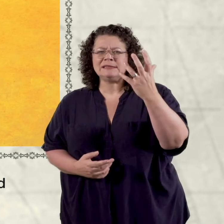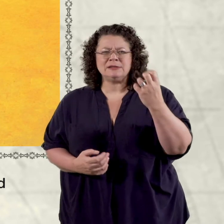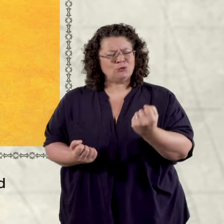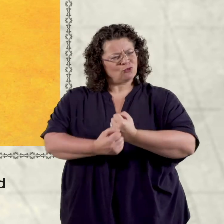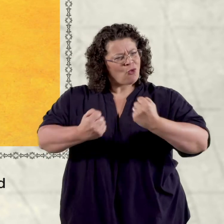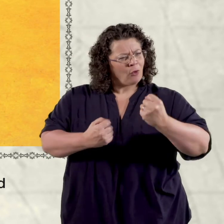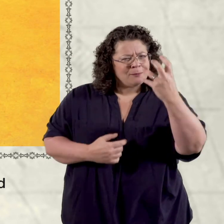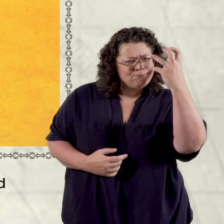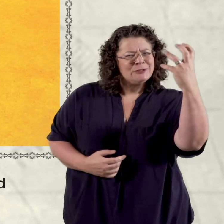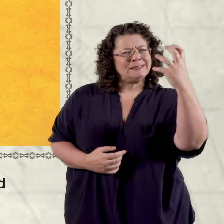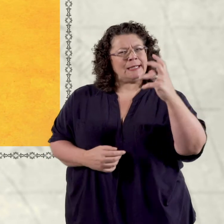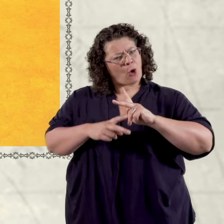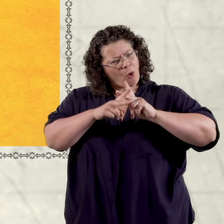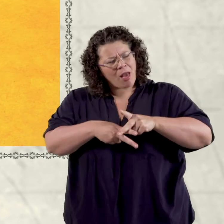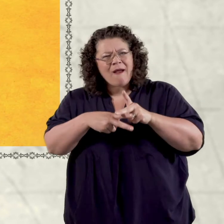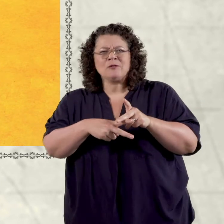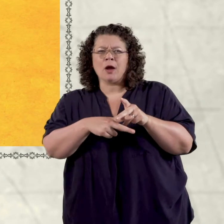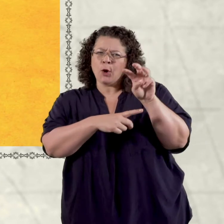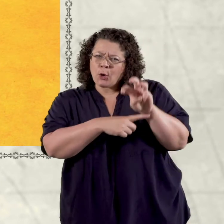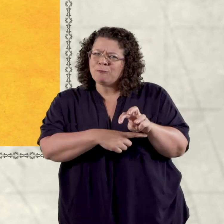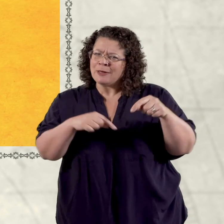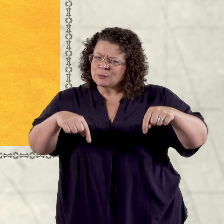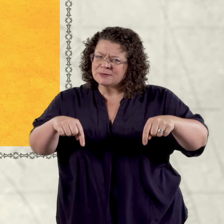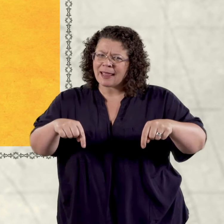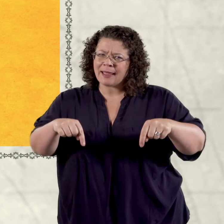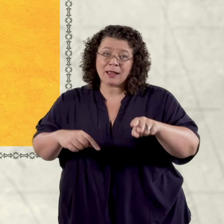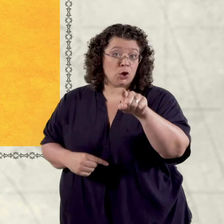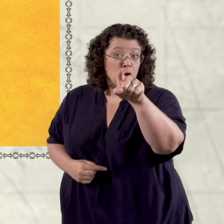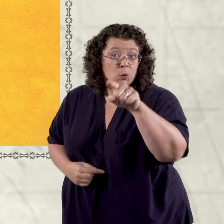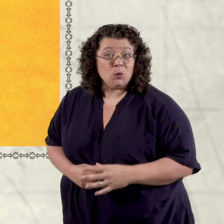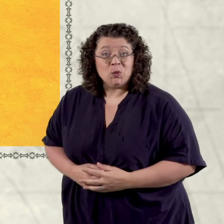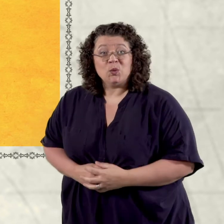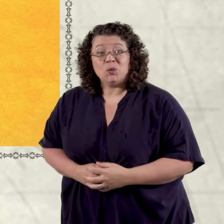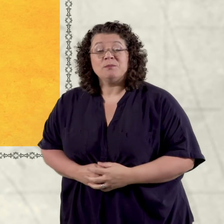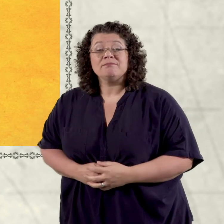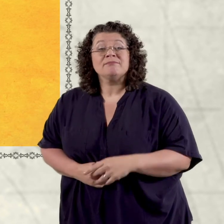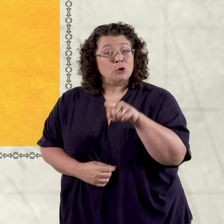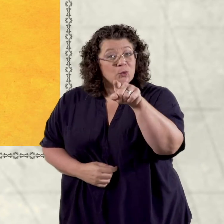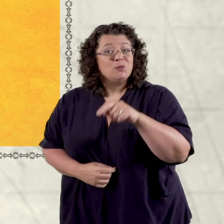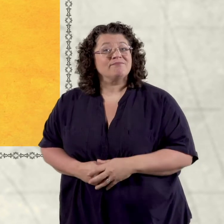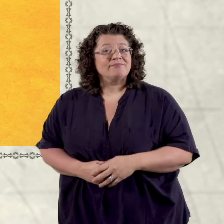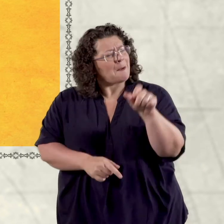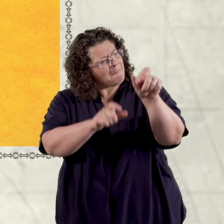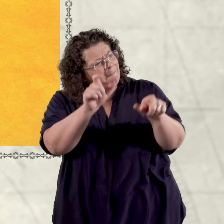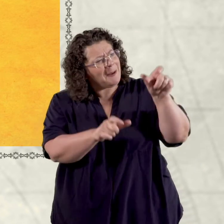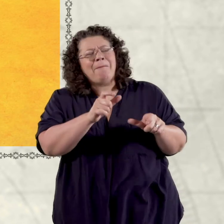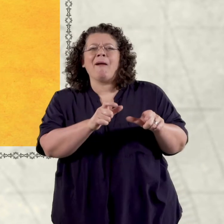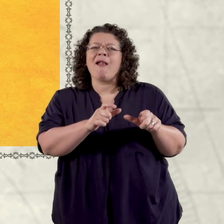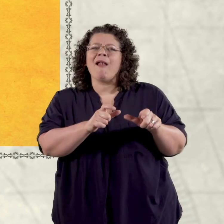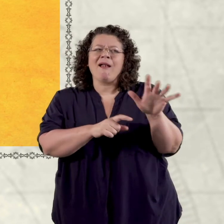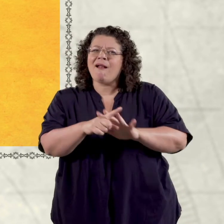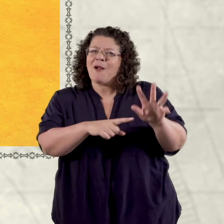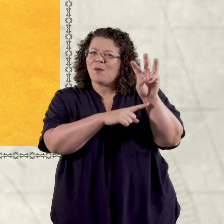Cymru heddiw, ac erbyn hyn, mae gynnon ni dywysogesau pwerus hefyd. Chi, blant